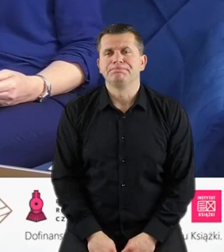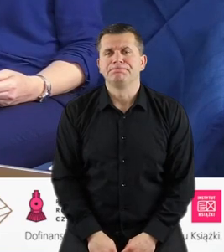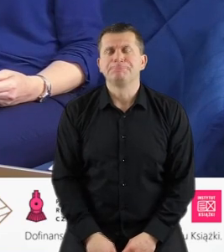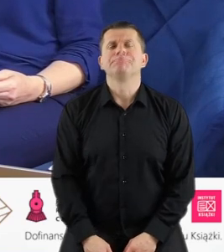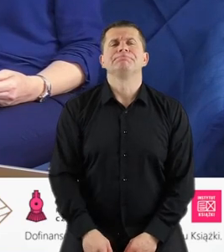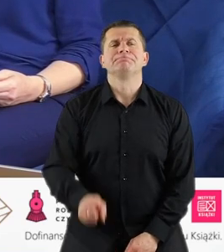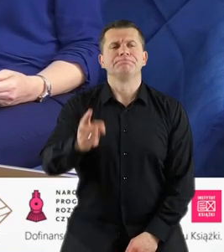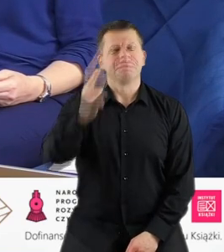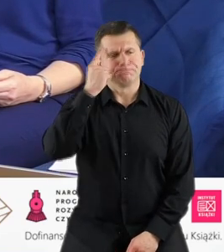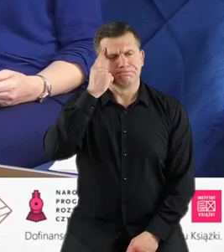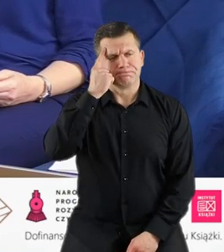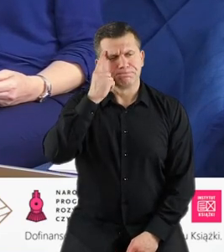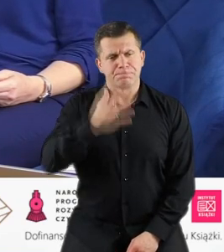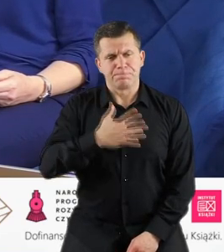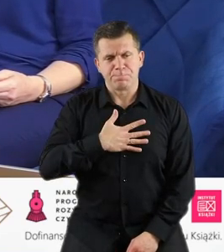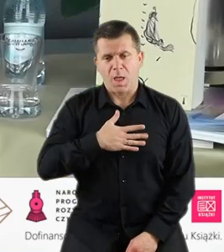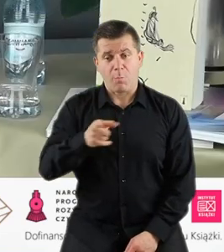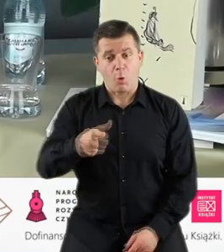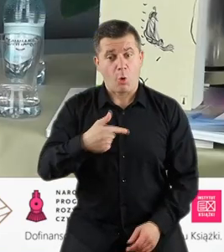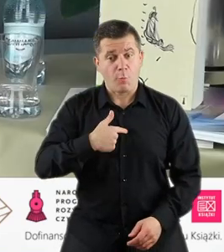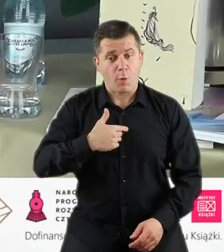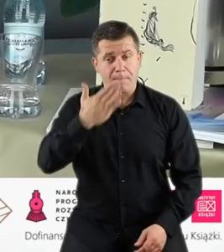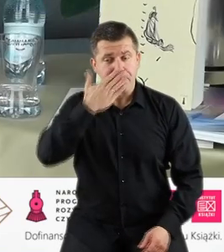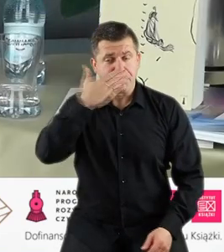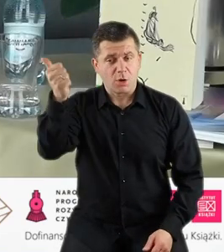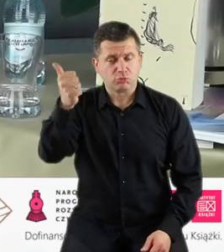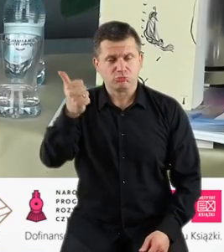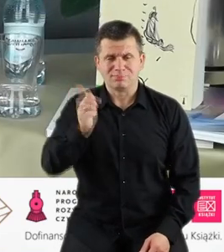Och, mam, ale to nie jest mój mistrz.